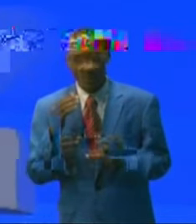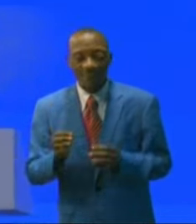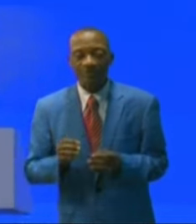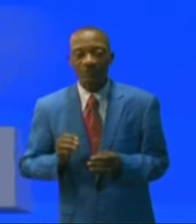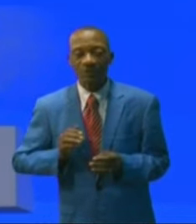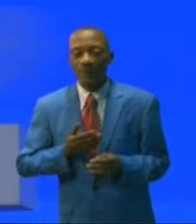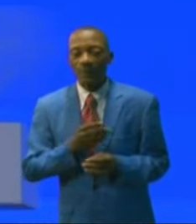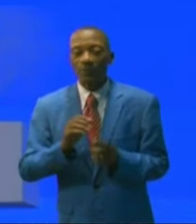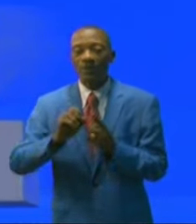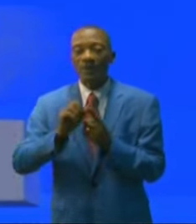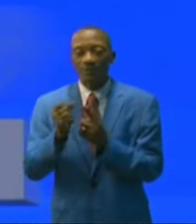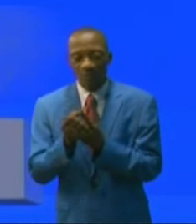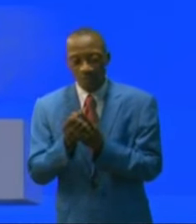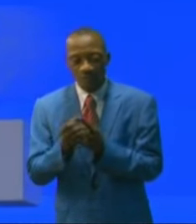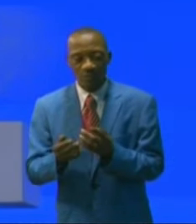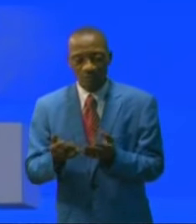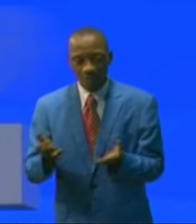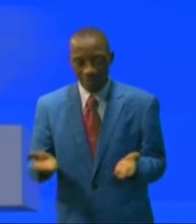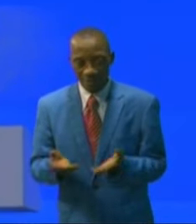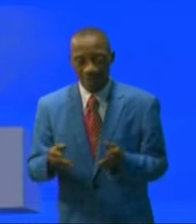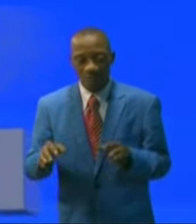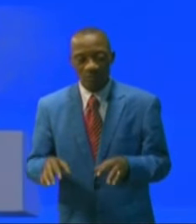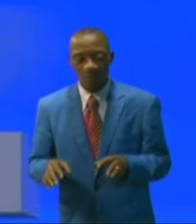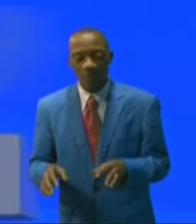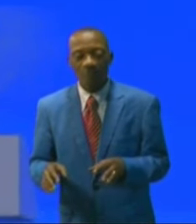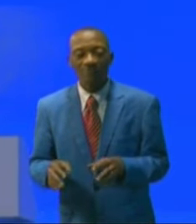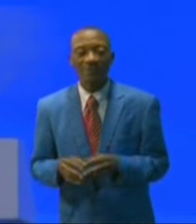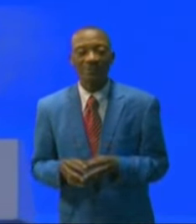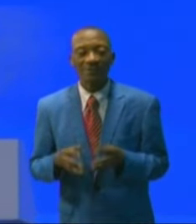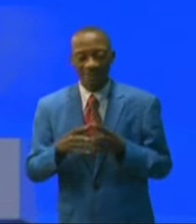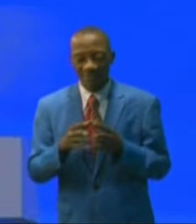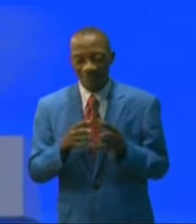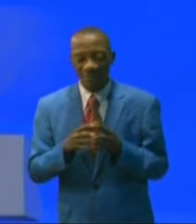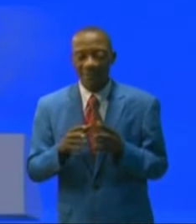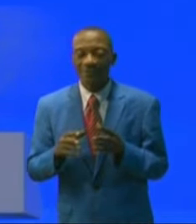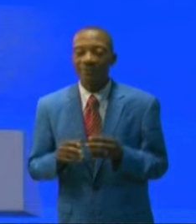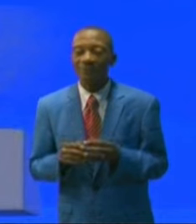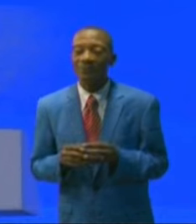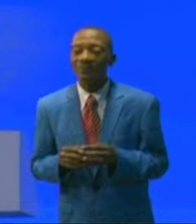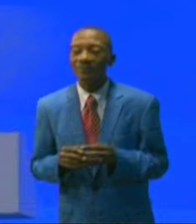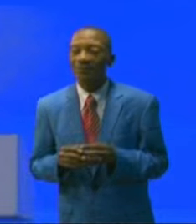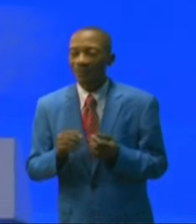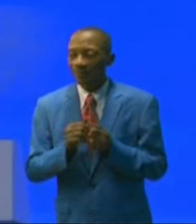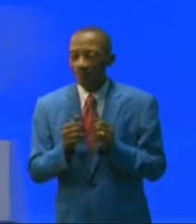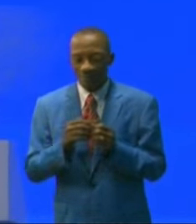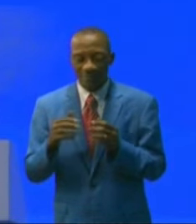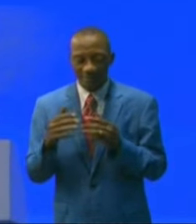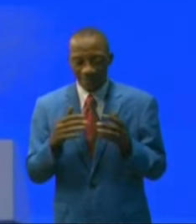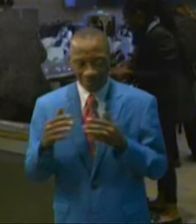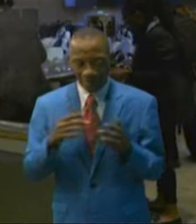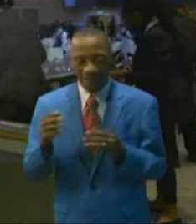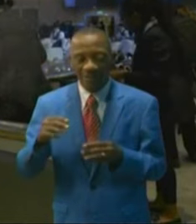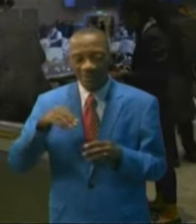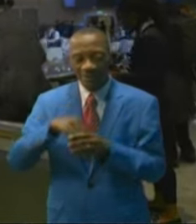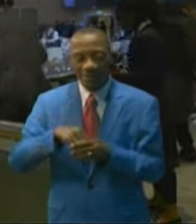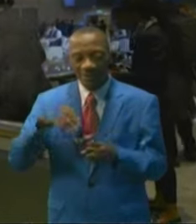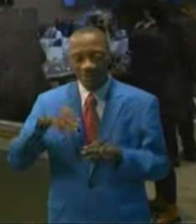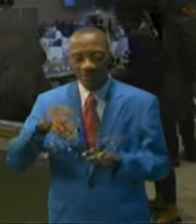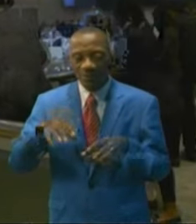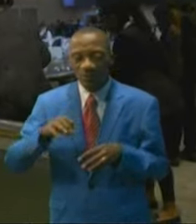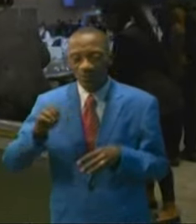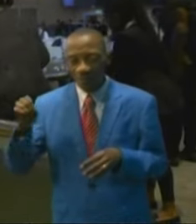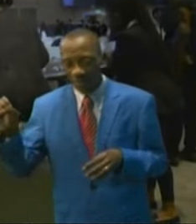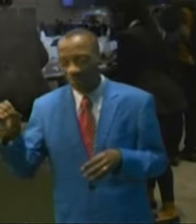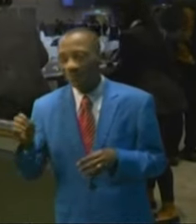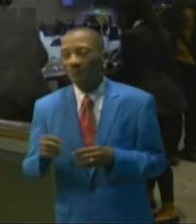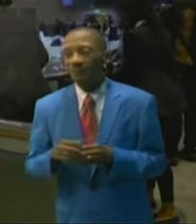et être solidaires aux autres en établissant des ponts et non en érigeant des murs. Même le discours qui se